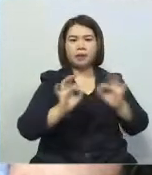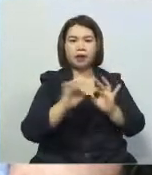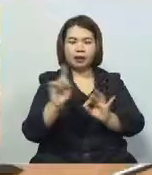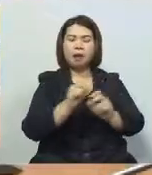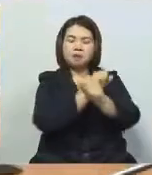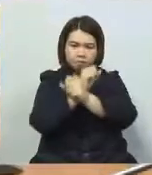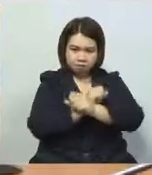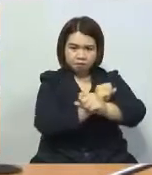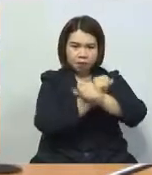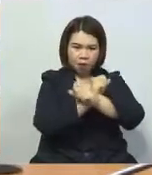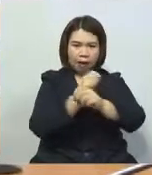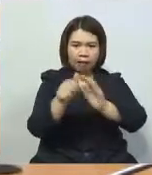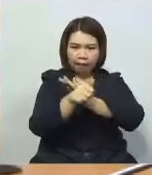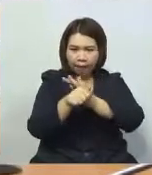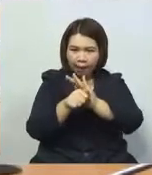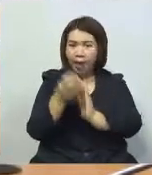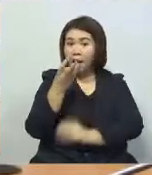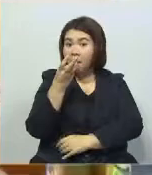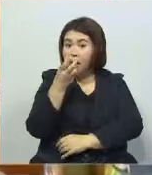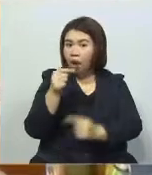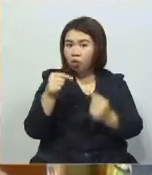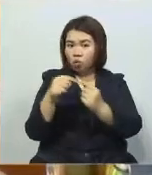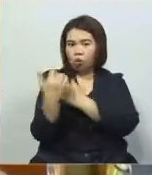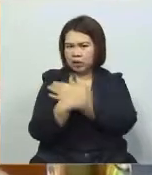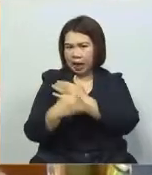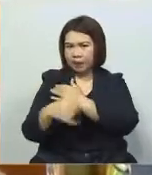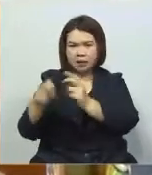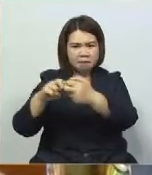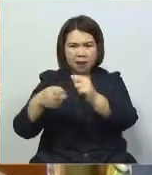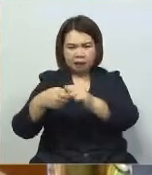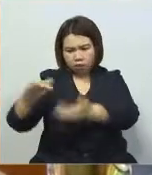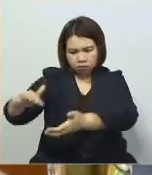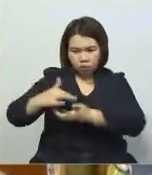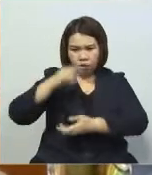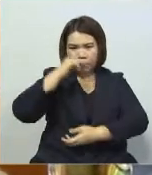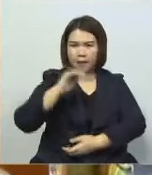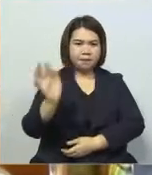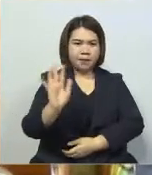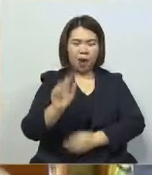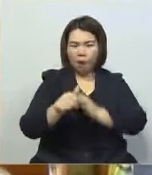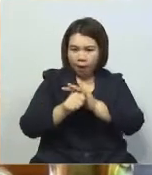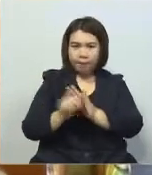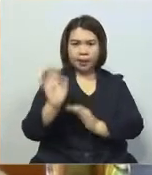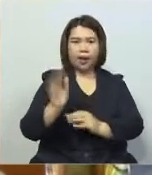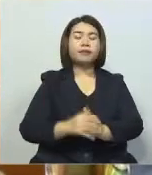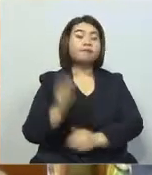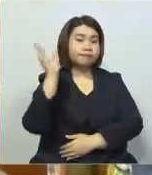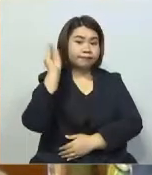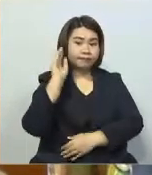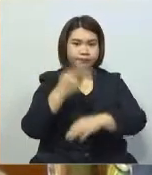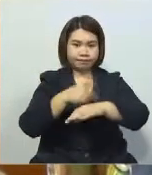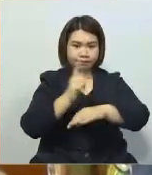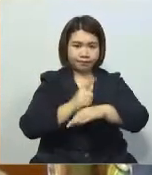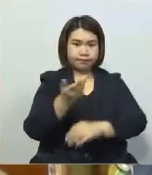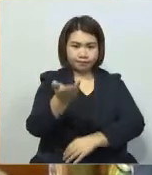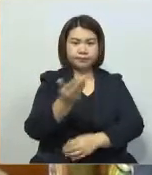การป้องกันการลักลอบนำเข้าข้าวจากต่างประเทศที่เป็นปัญหาอยู่ในปัจจุบันนะครับเดี๋ยวลองไปฟังเสียงของท่านประธานคณะ